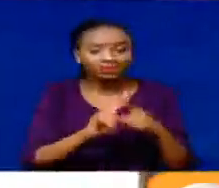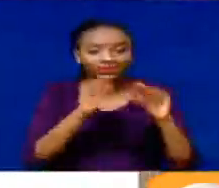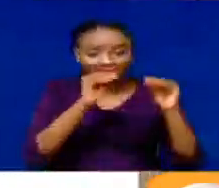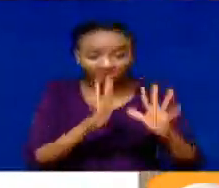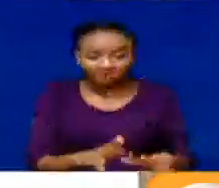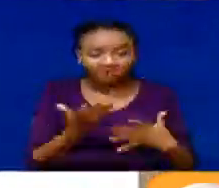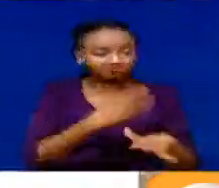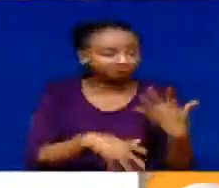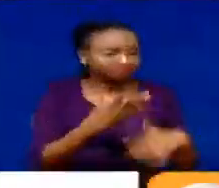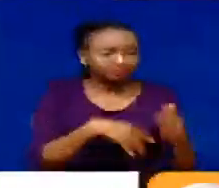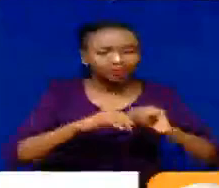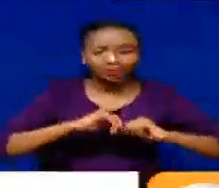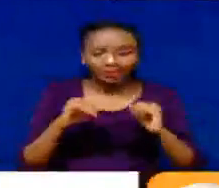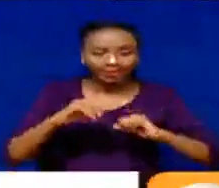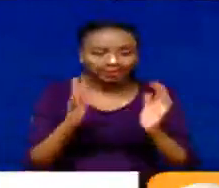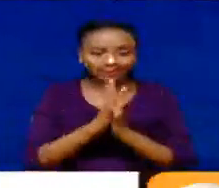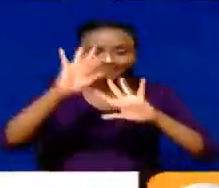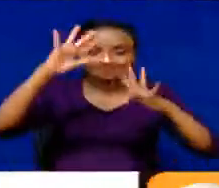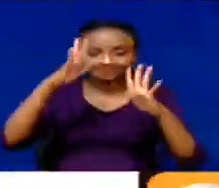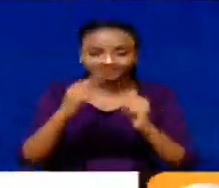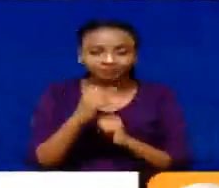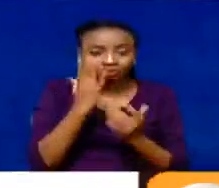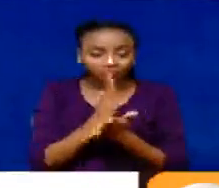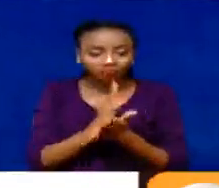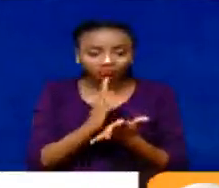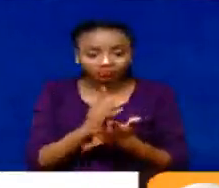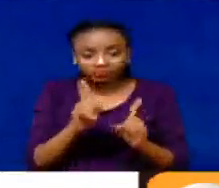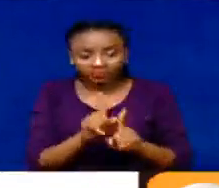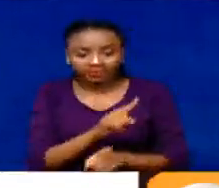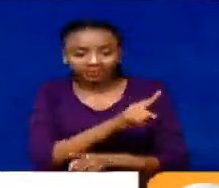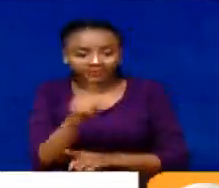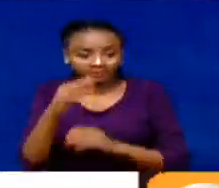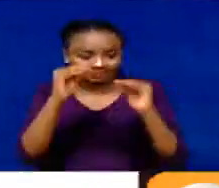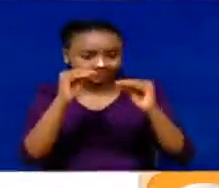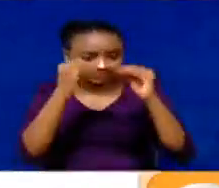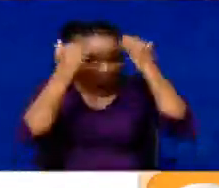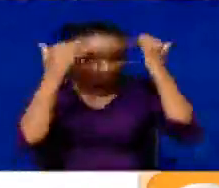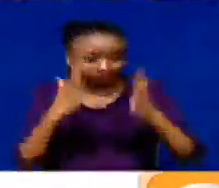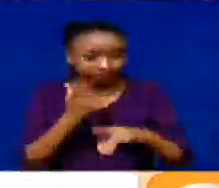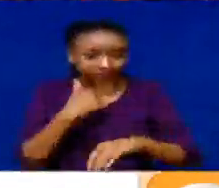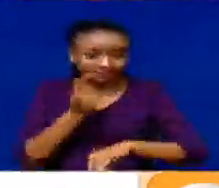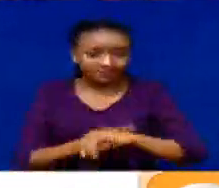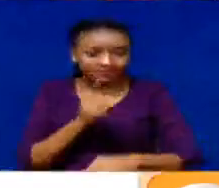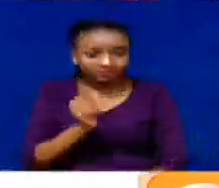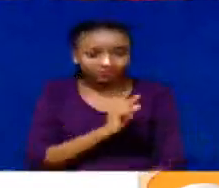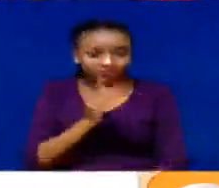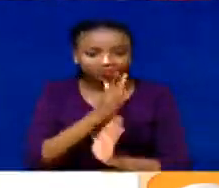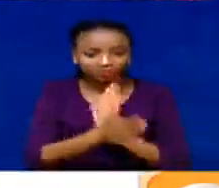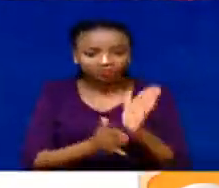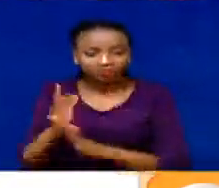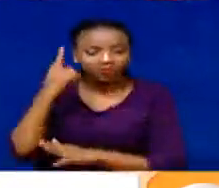wanafunzi walisherehekea matokeo bora, licha ya kuwa wanafunzi hao walikuwa na muda mfupi wa kujiandaa kwa